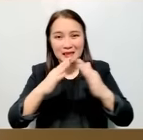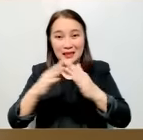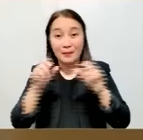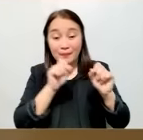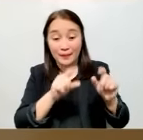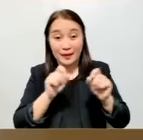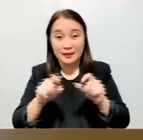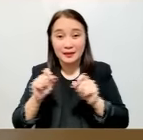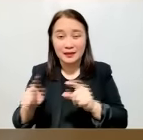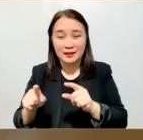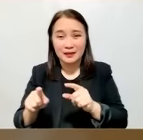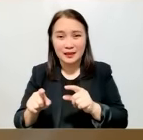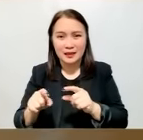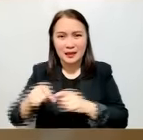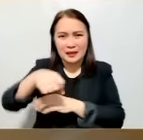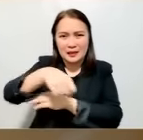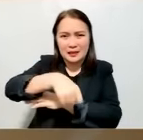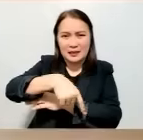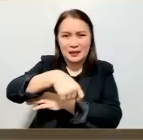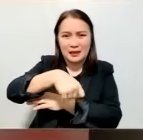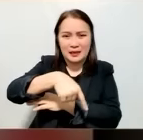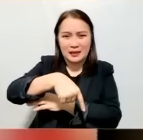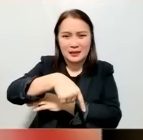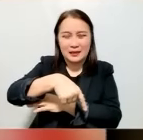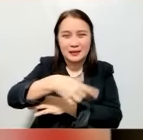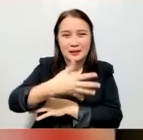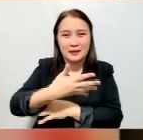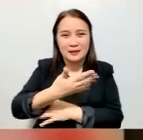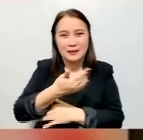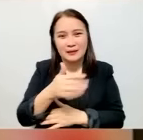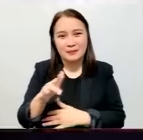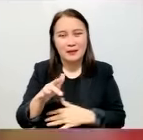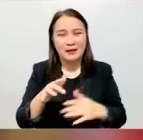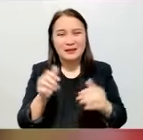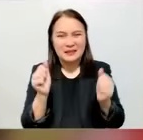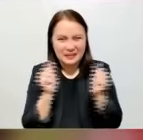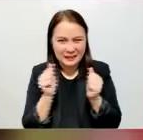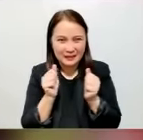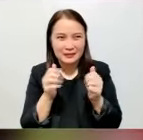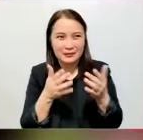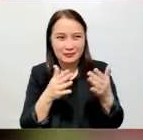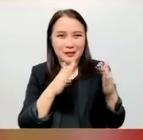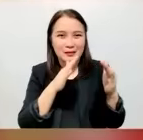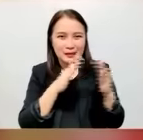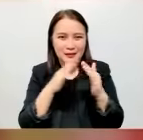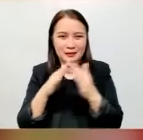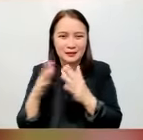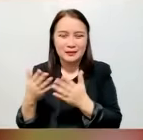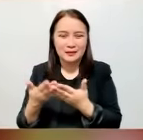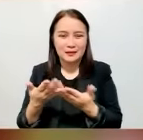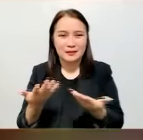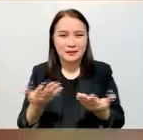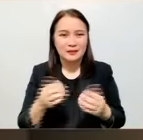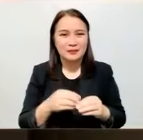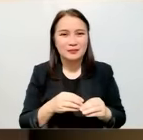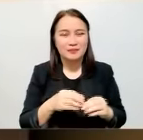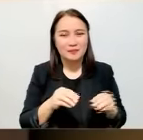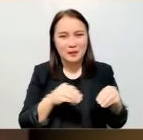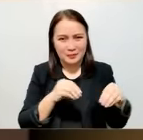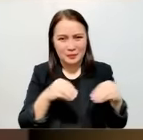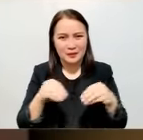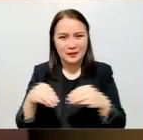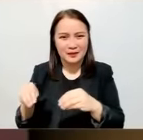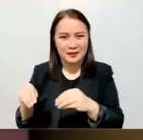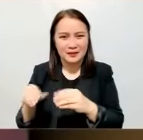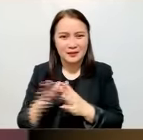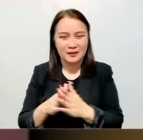pasado alas 11 kagabi gawa sa light materials at dikit-dikit pa ang mga pwesto. Kaya mabilis kumalat at lumaki ang apoy, pati ang katabing